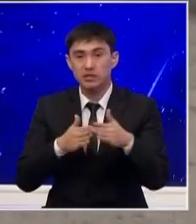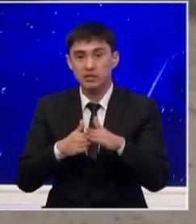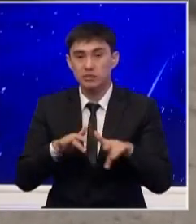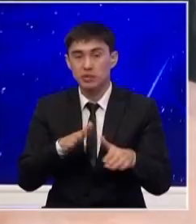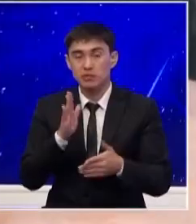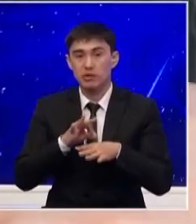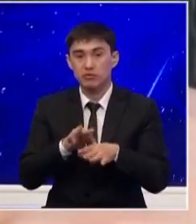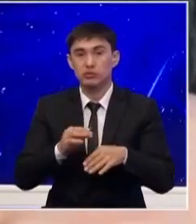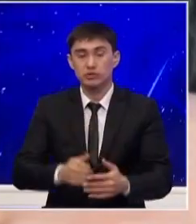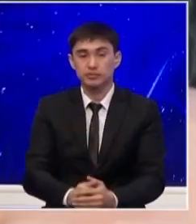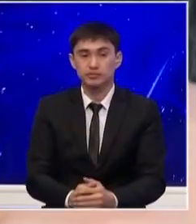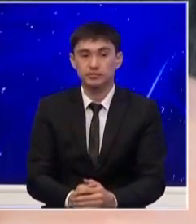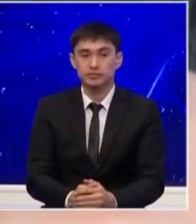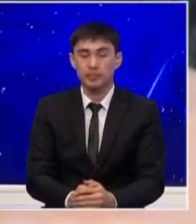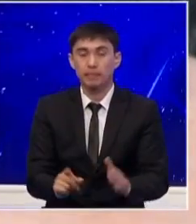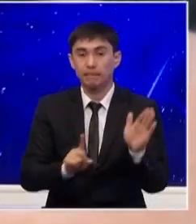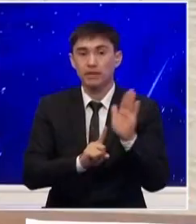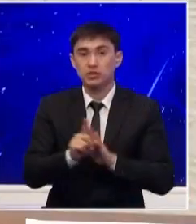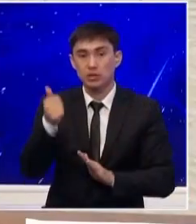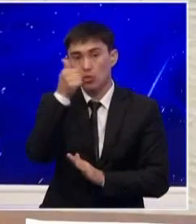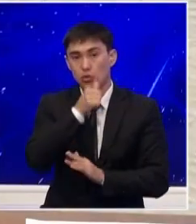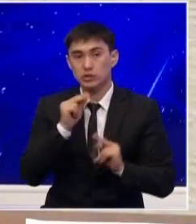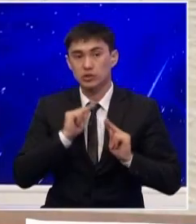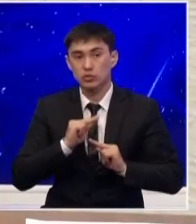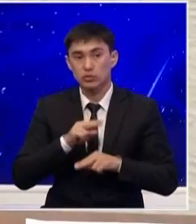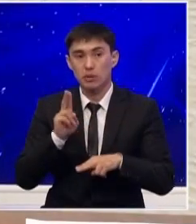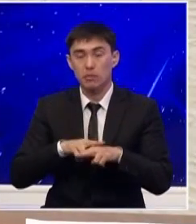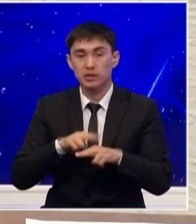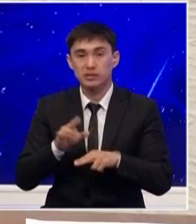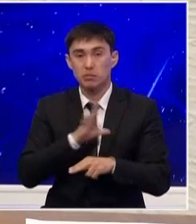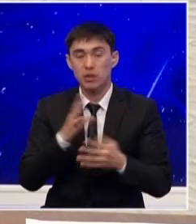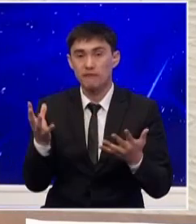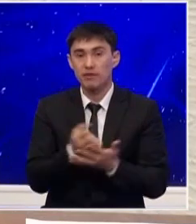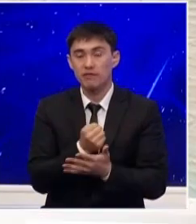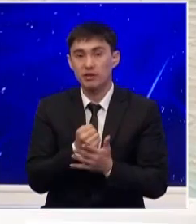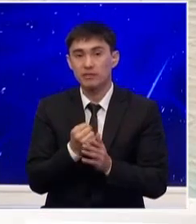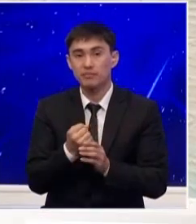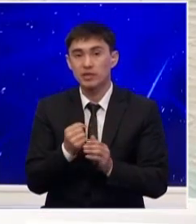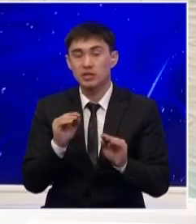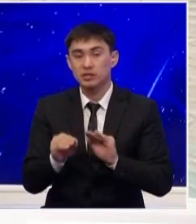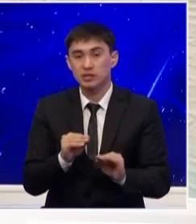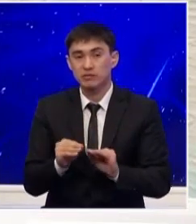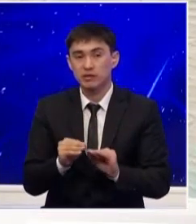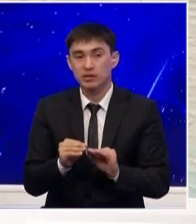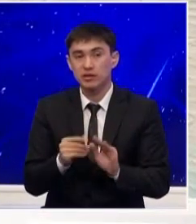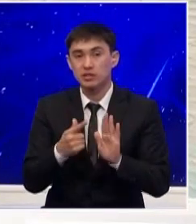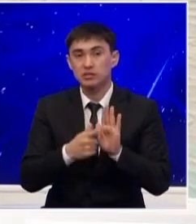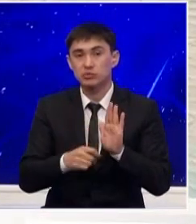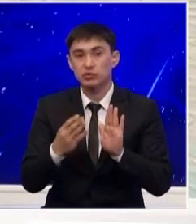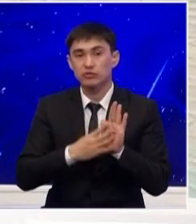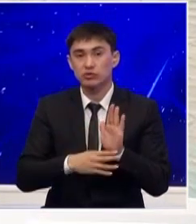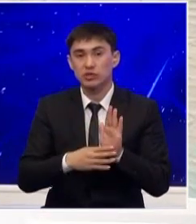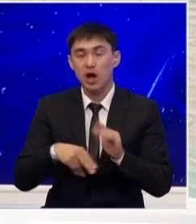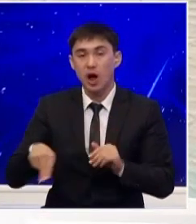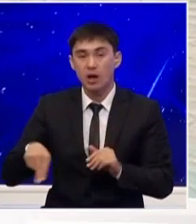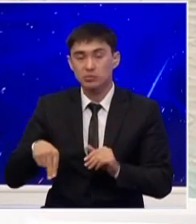мер. С начала года сотрудниками патрульной полиции было составлено около 790